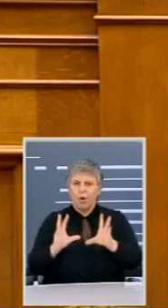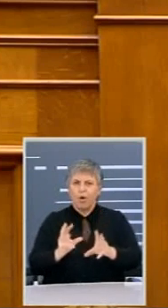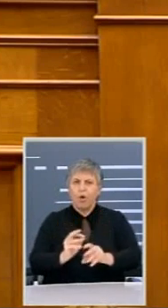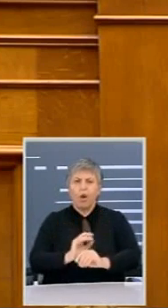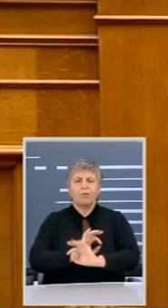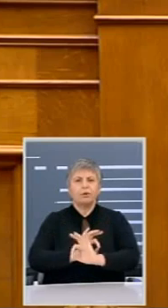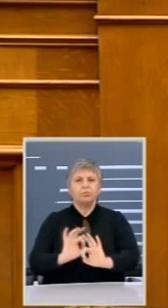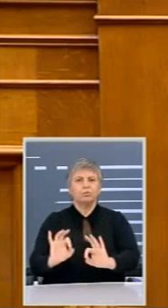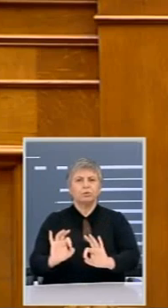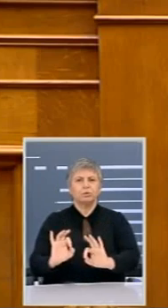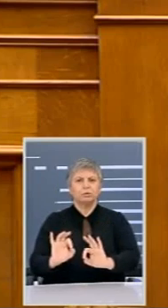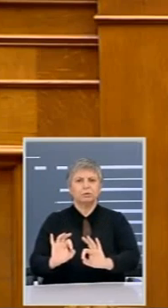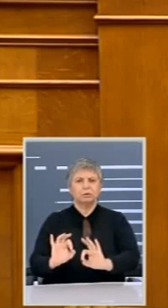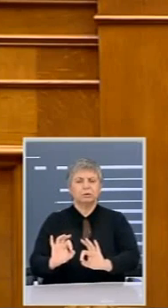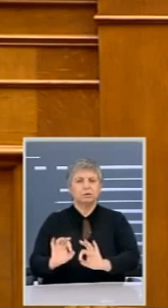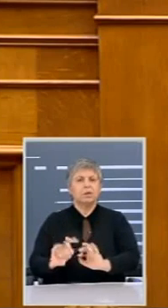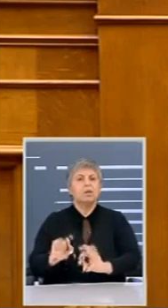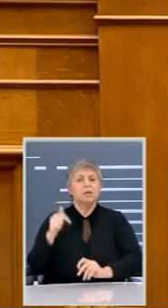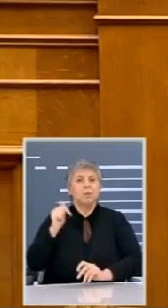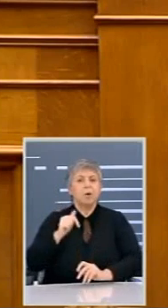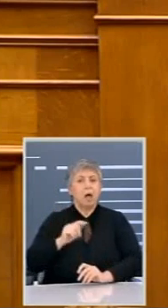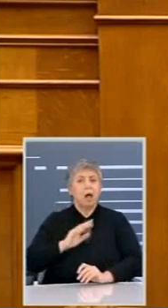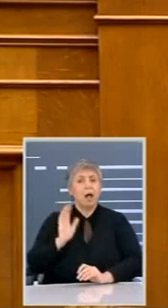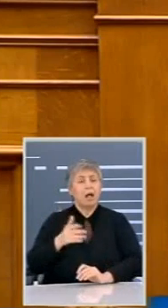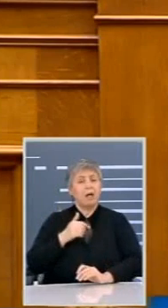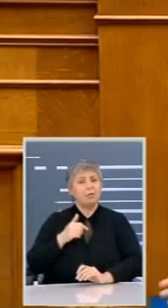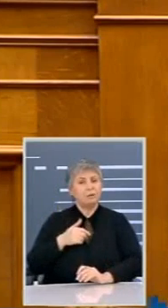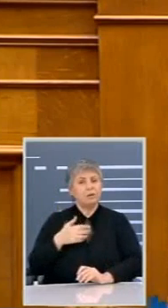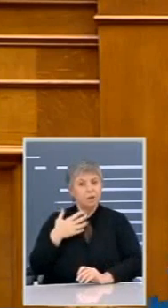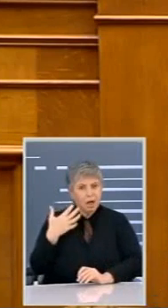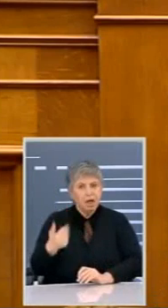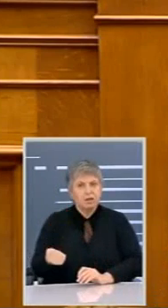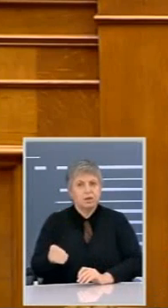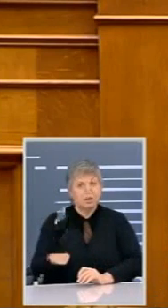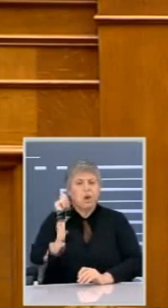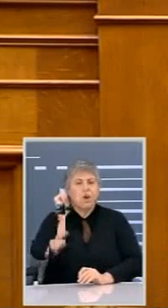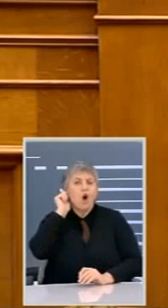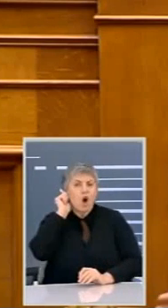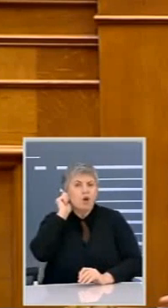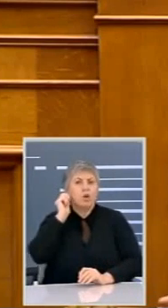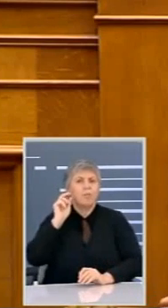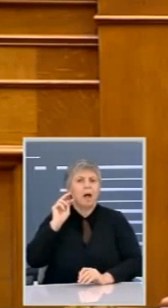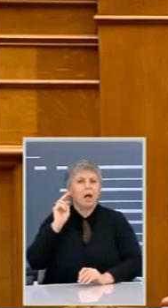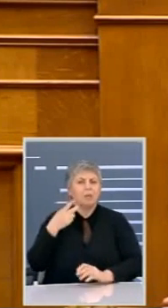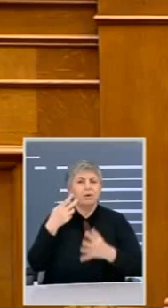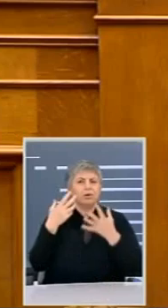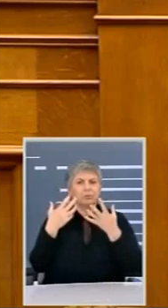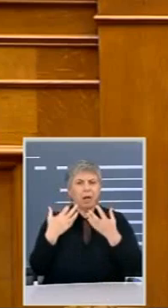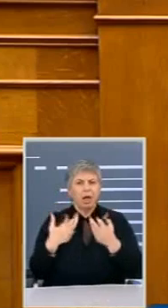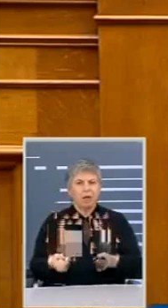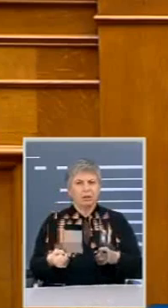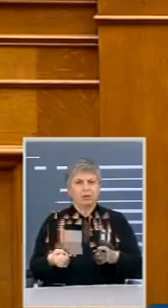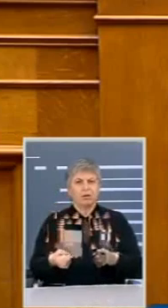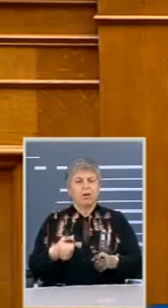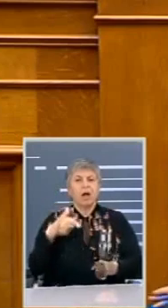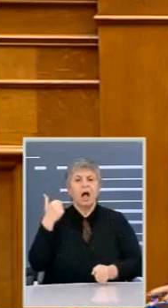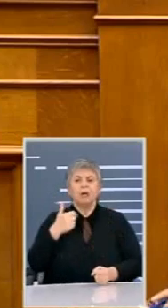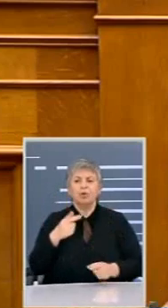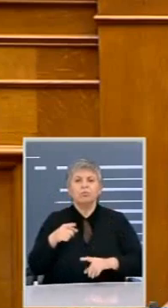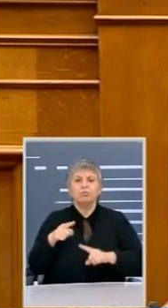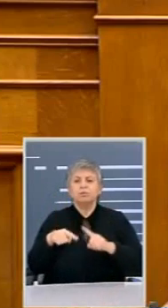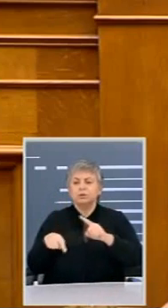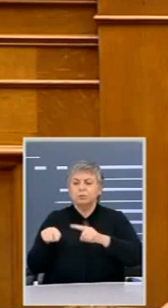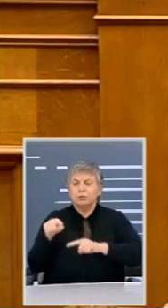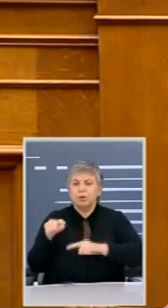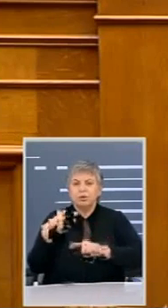συγκεκριμένη έδρα. Και λησμονούν, έχει όνομα και επώνυμο, εταιρεία. Λέει, η εταιρεία ποια είναι, κύριε Μηταράκη, και